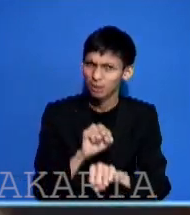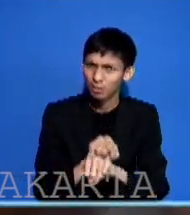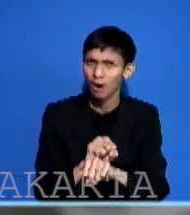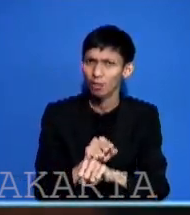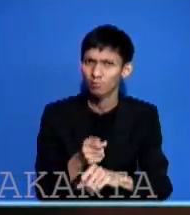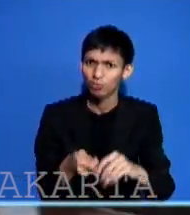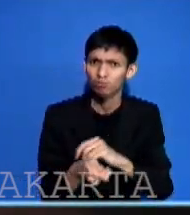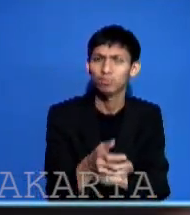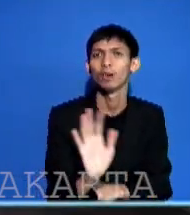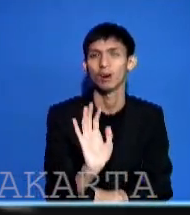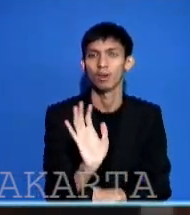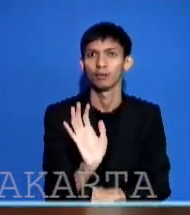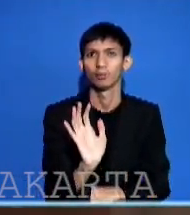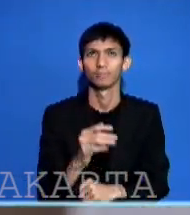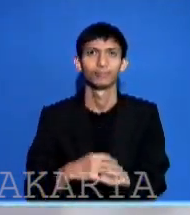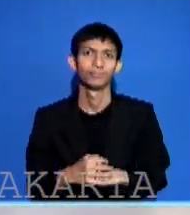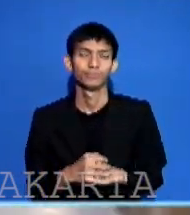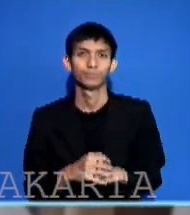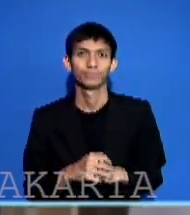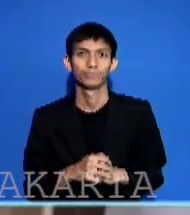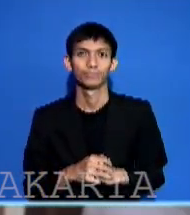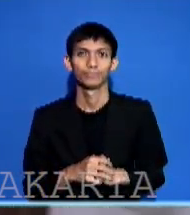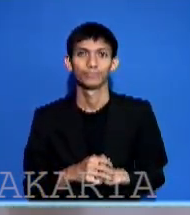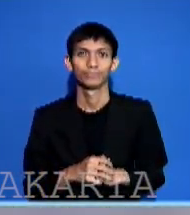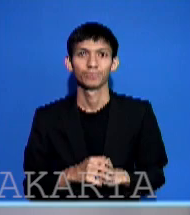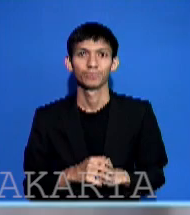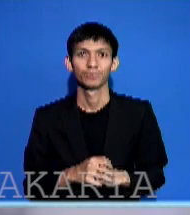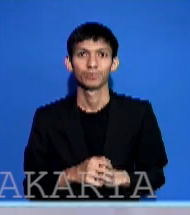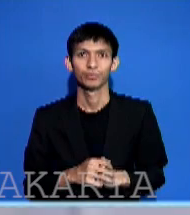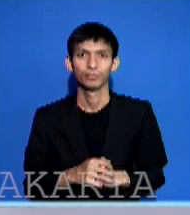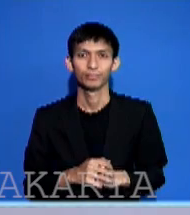dibayar. Tri Hartanto, TVRI Yogyakarta, melaporkan.